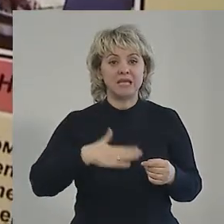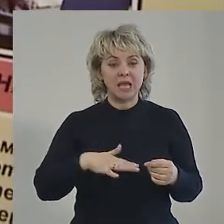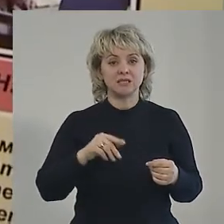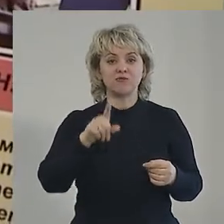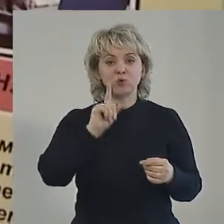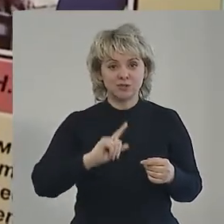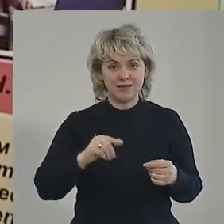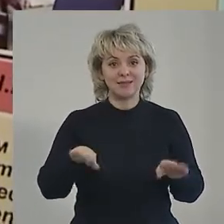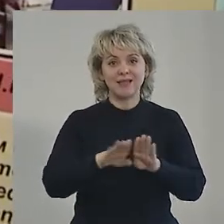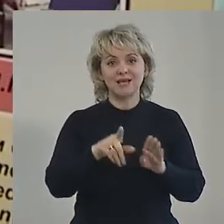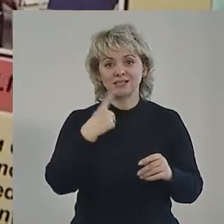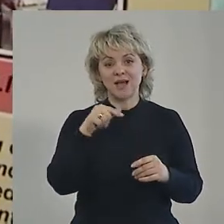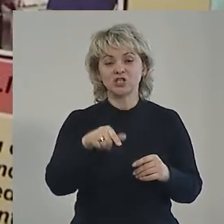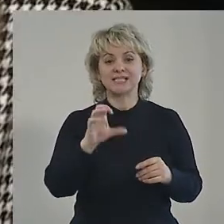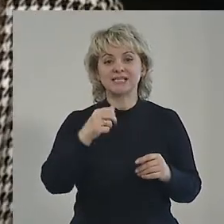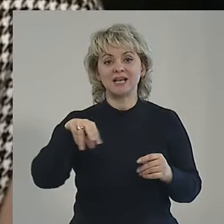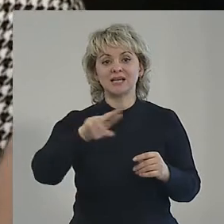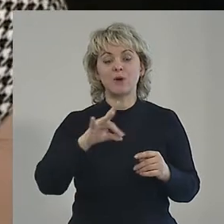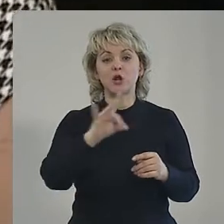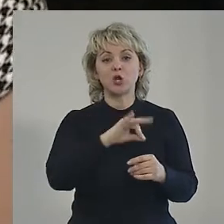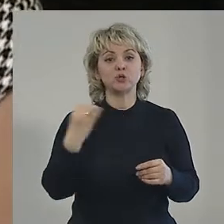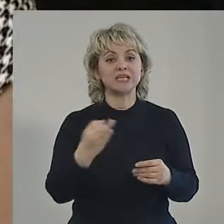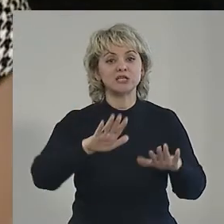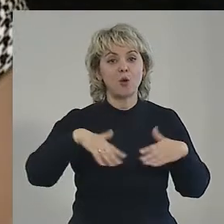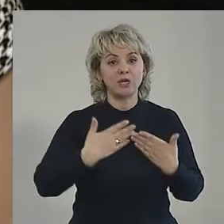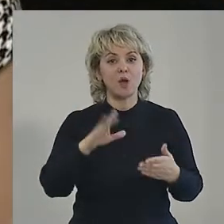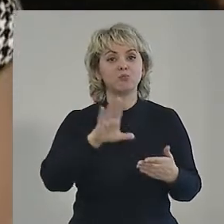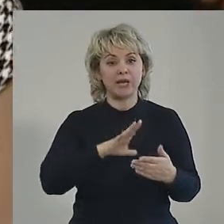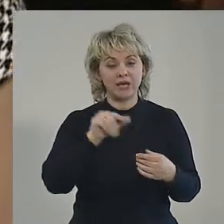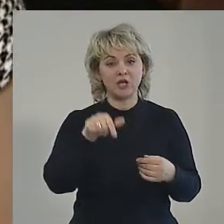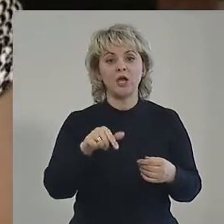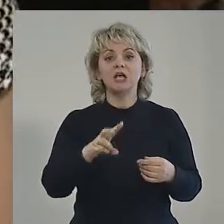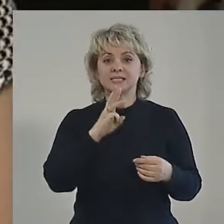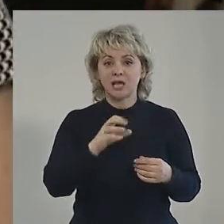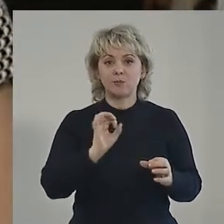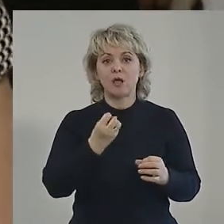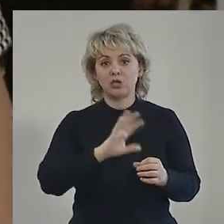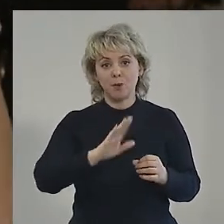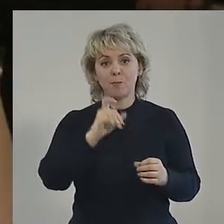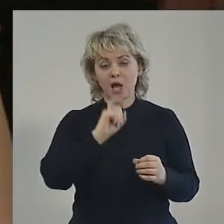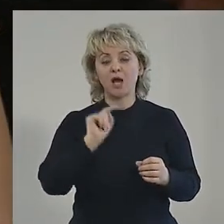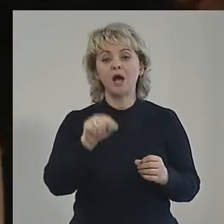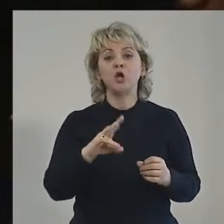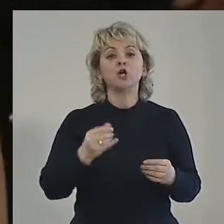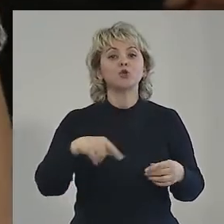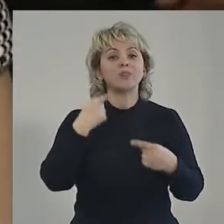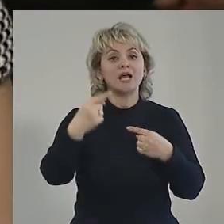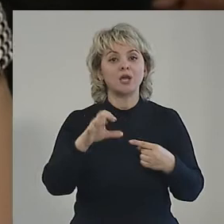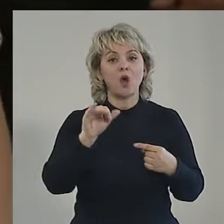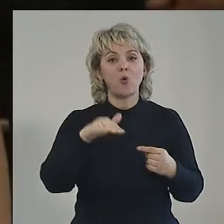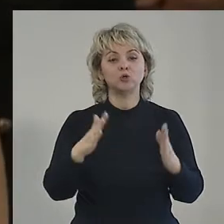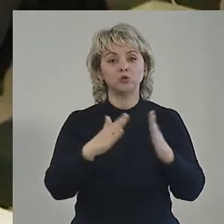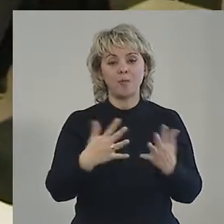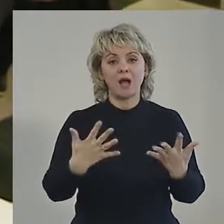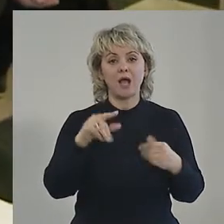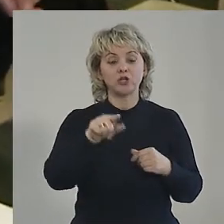приятнее, вкуснее, так скажем. В Сальском районе интересные предложения были, заработная плата неплохая. Но далековато от дома,